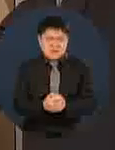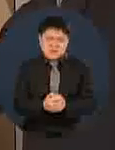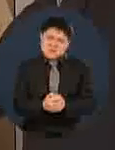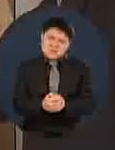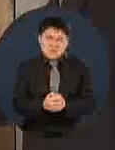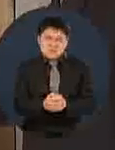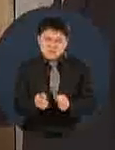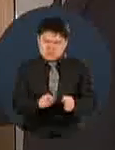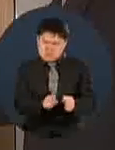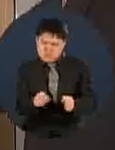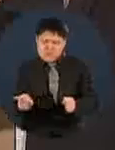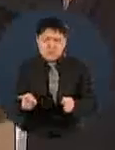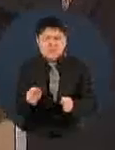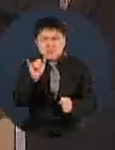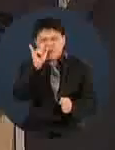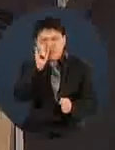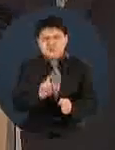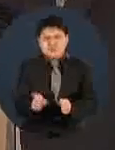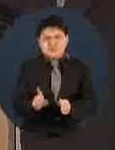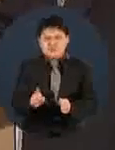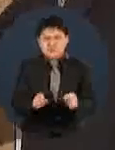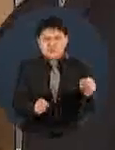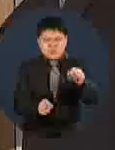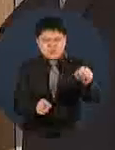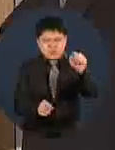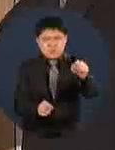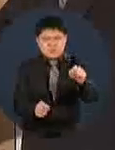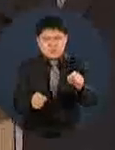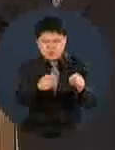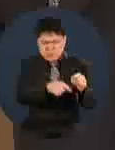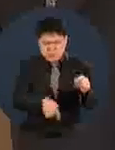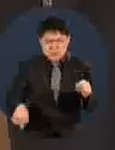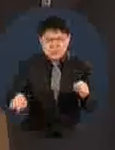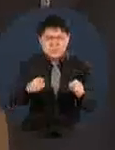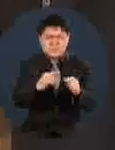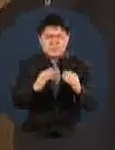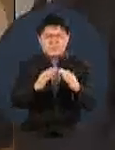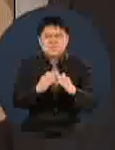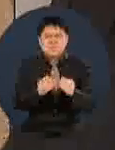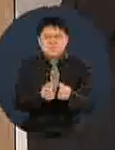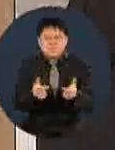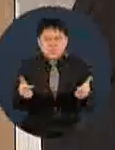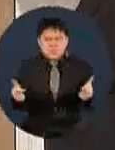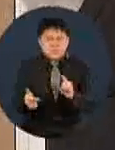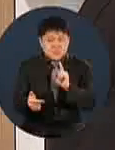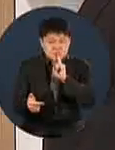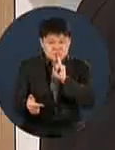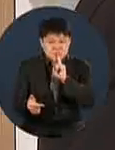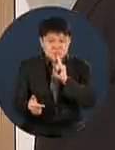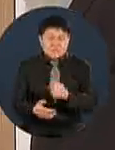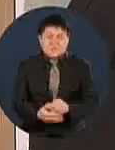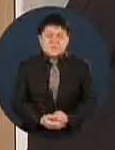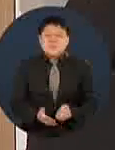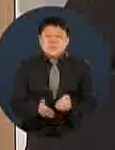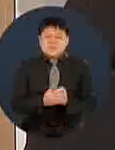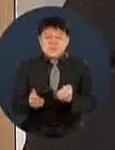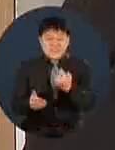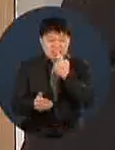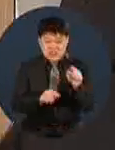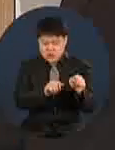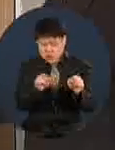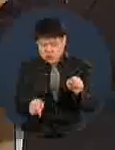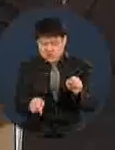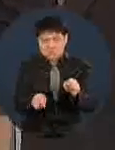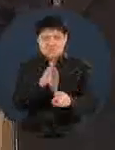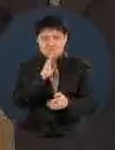있는데요. 네. 이렇게 멀기 때문에 상당히 꽁충꽁충 뛰면 이 집이 커져서 이제 하나 뛰어드는 건 너무 당연한 것 같습니다. 네. 네.